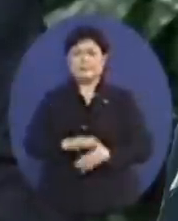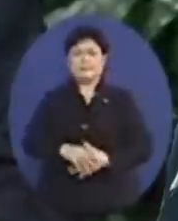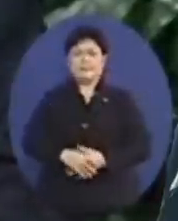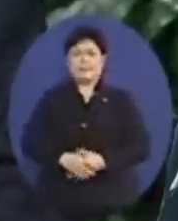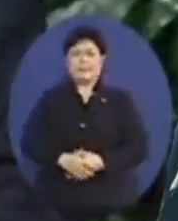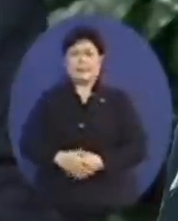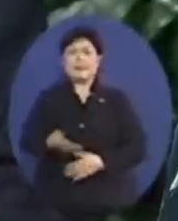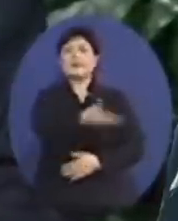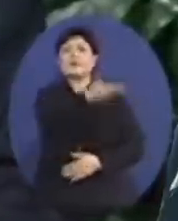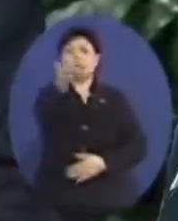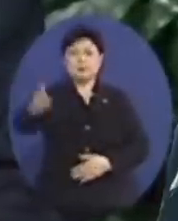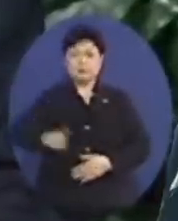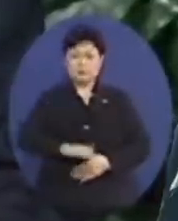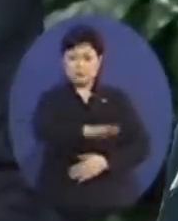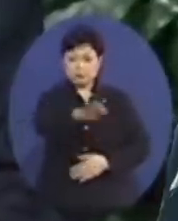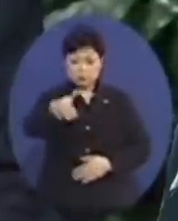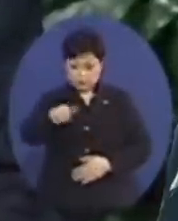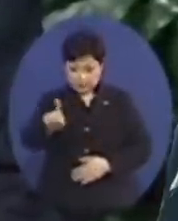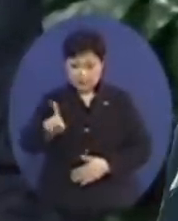여러분, 우리가